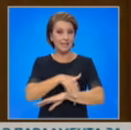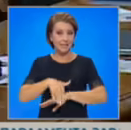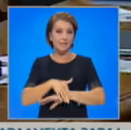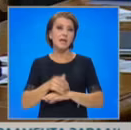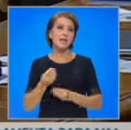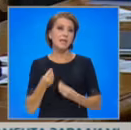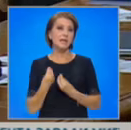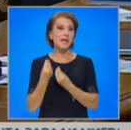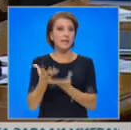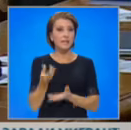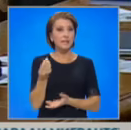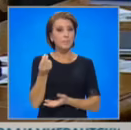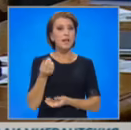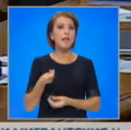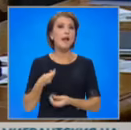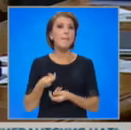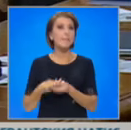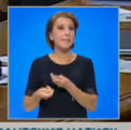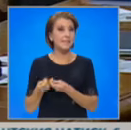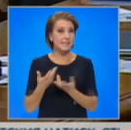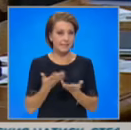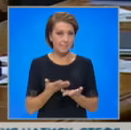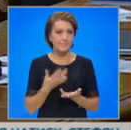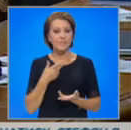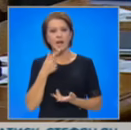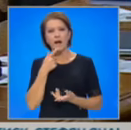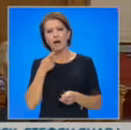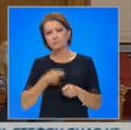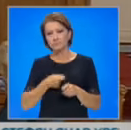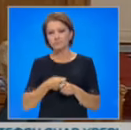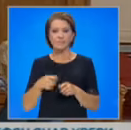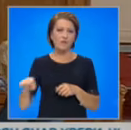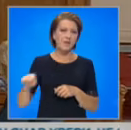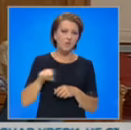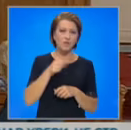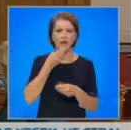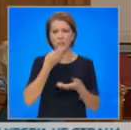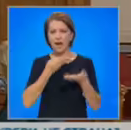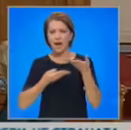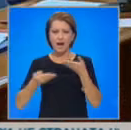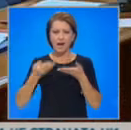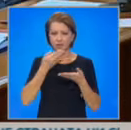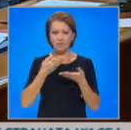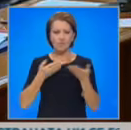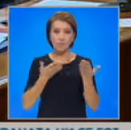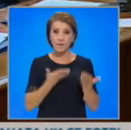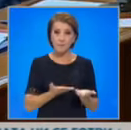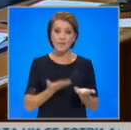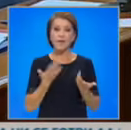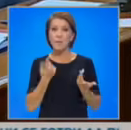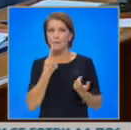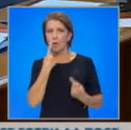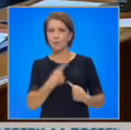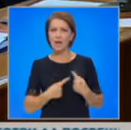БГ, ние идваме. Водихме разговора за актуализацията на бюджета и за съкращаване на сроковете и намерихме разбиране. По реакцията